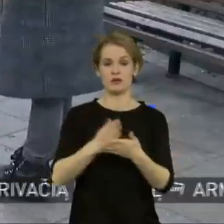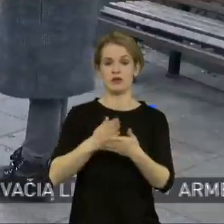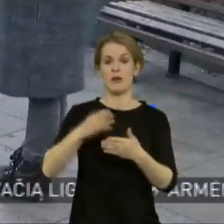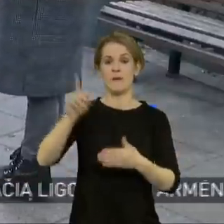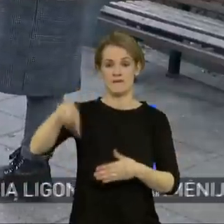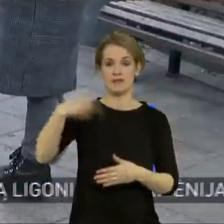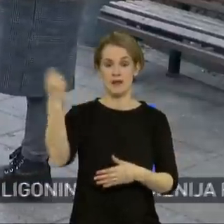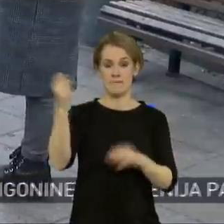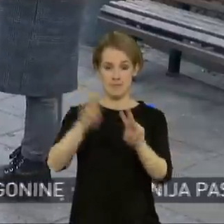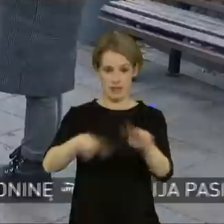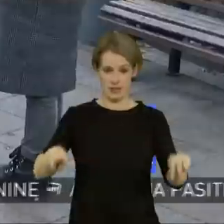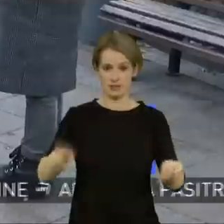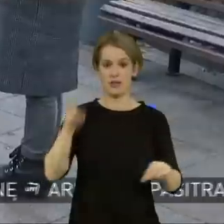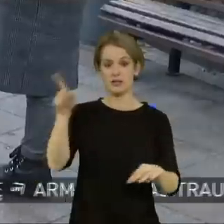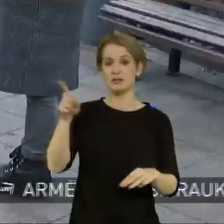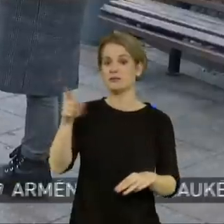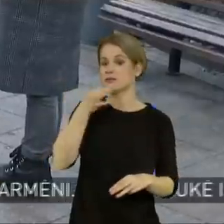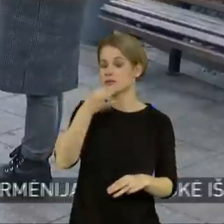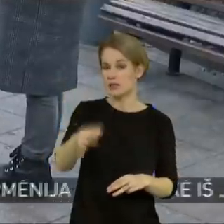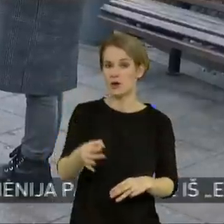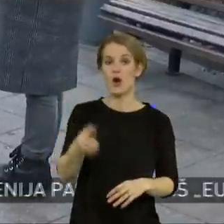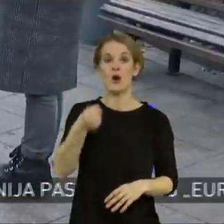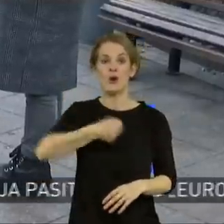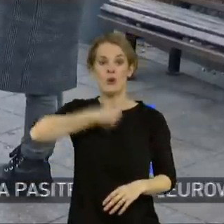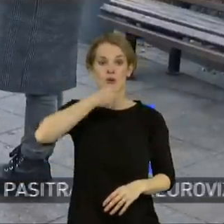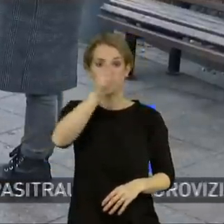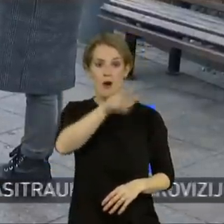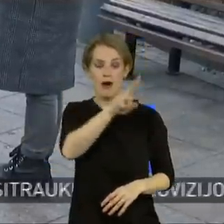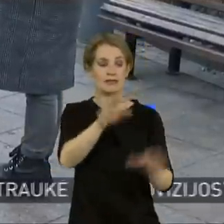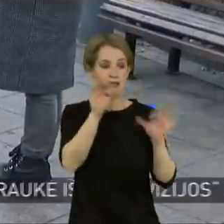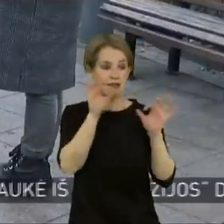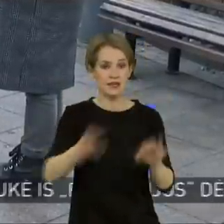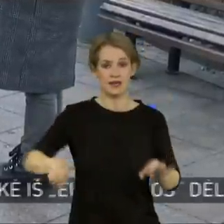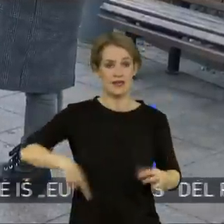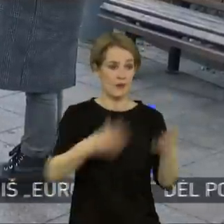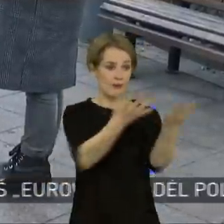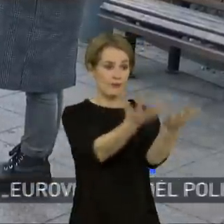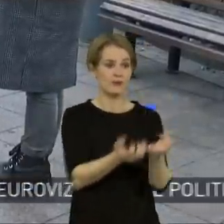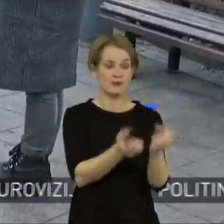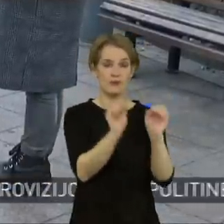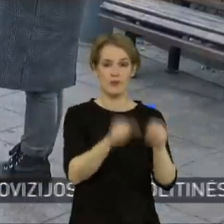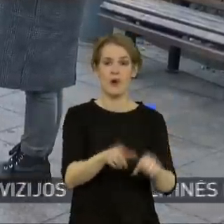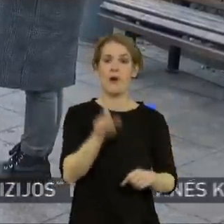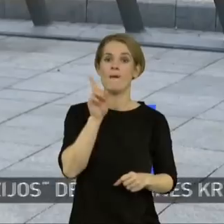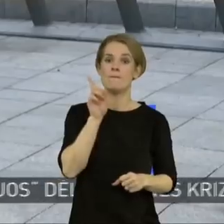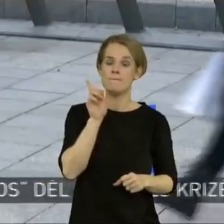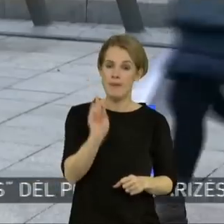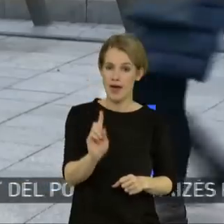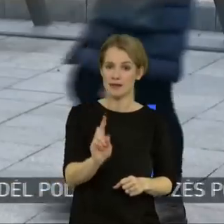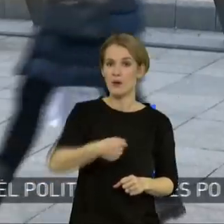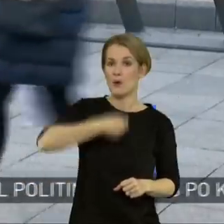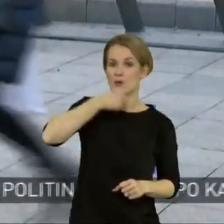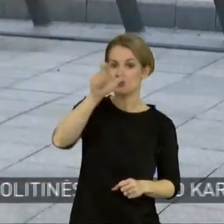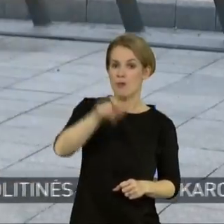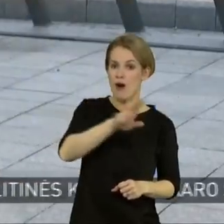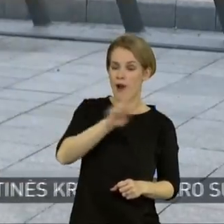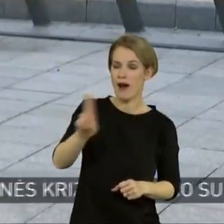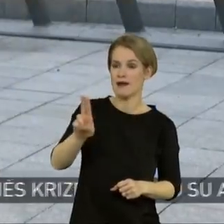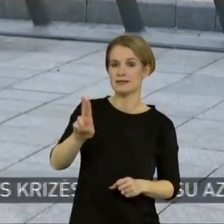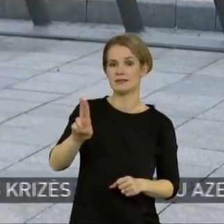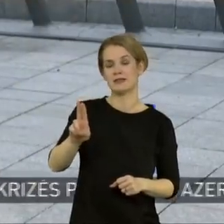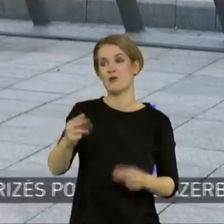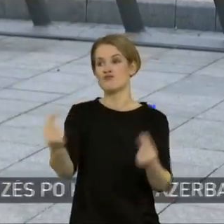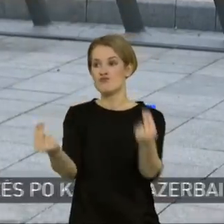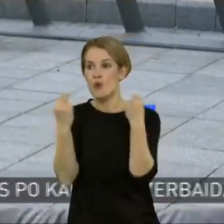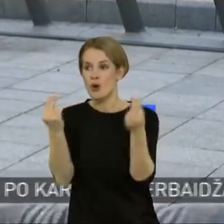sako, vyresnius darbdaviai priimtų ir be jokių paskatų, tik bėda, kad seniorai mažiau drąsūs mokytis naujų dalykų, bet to tai užima laiko.